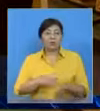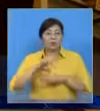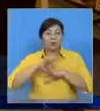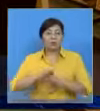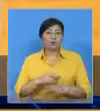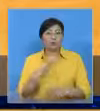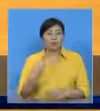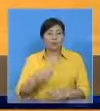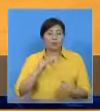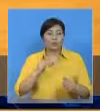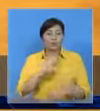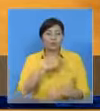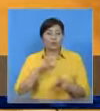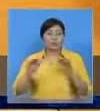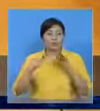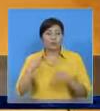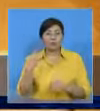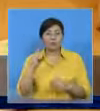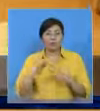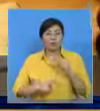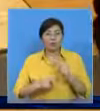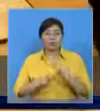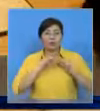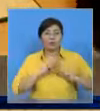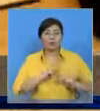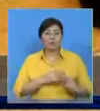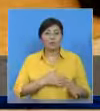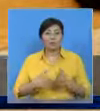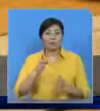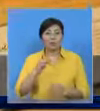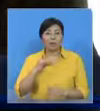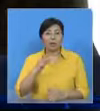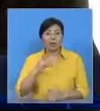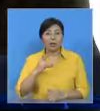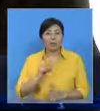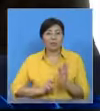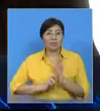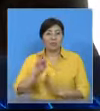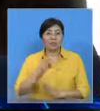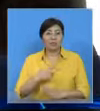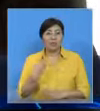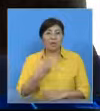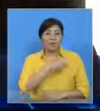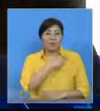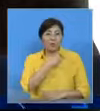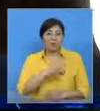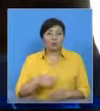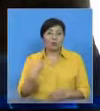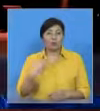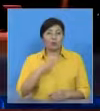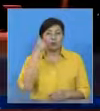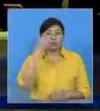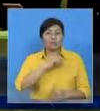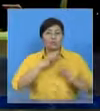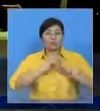институтының алғашқы түлегінің бірі оқуын аяқтаған дәрігер еңбек жолын туған жері Байғанин ауданында бастаған. Бір ауруханада табан аудармай 30 жылдан